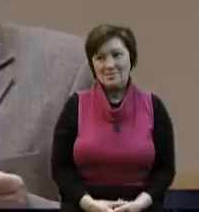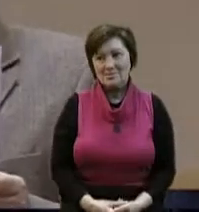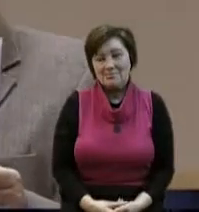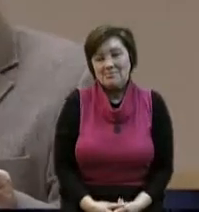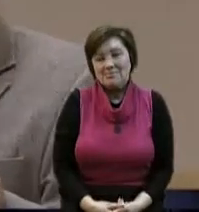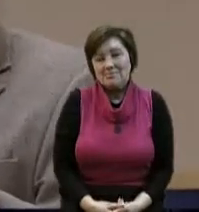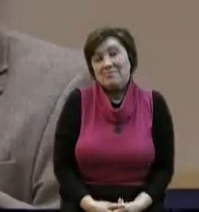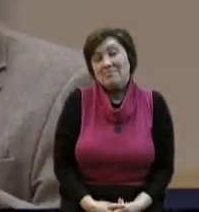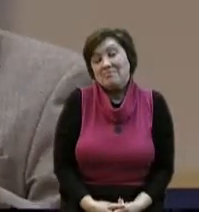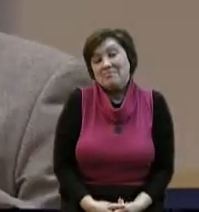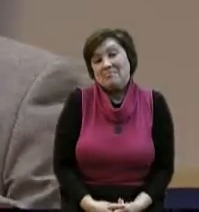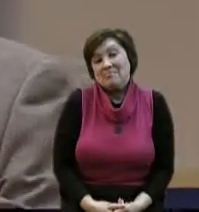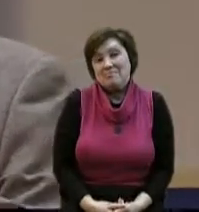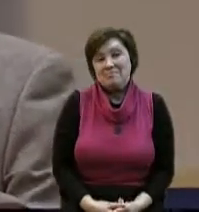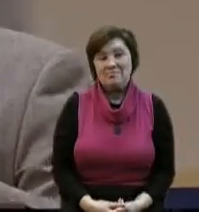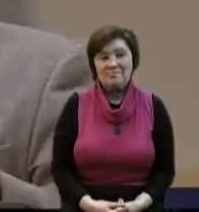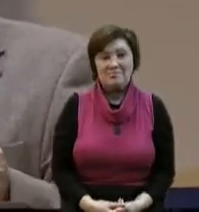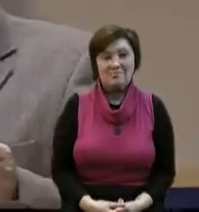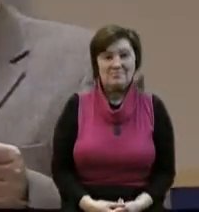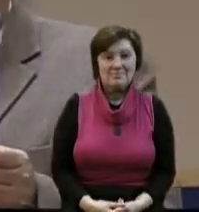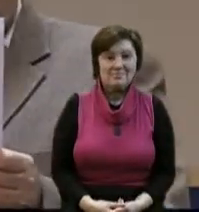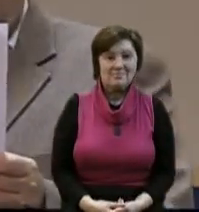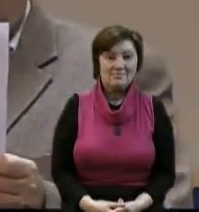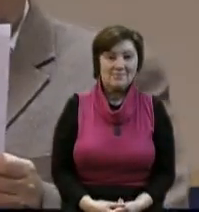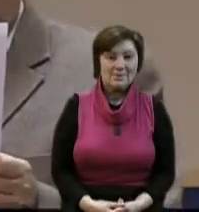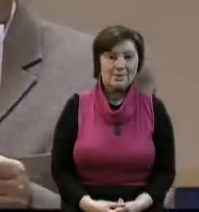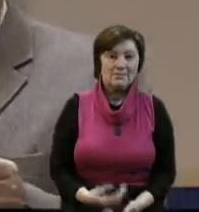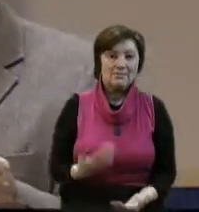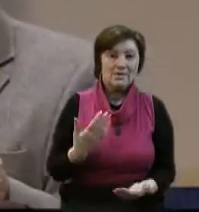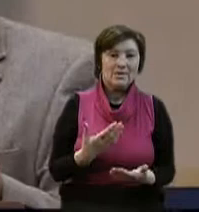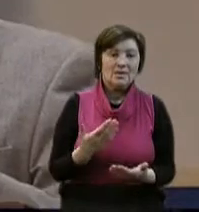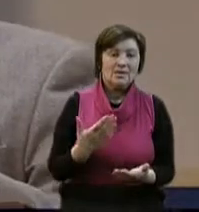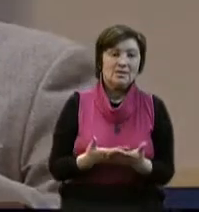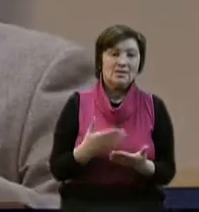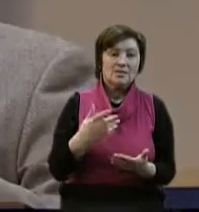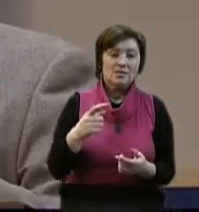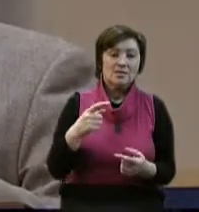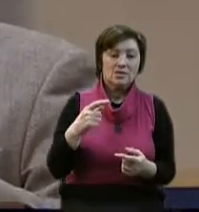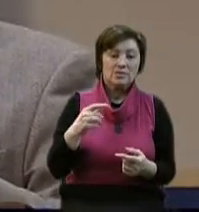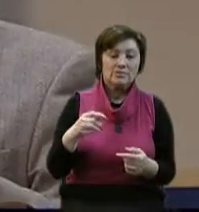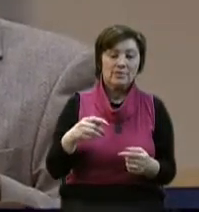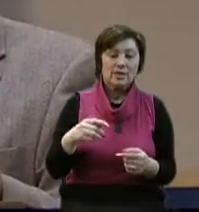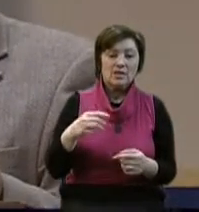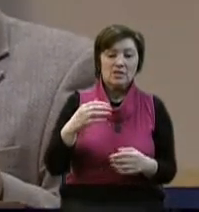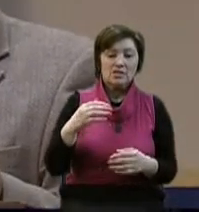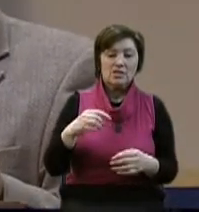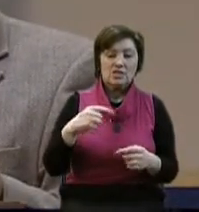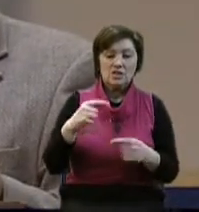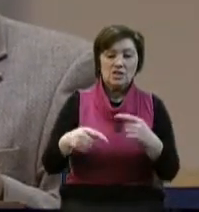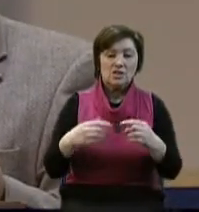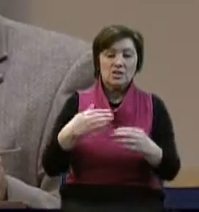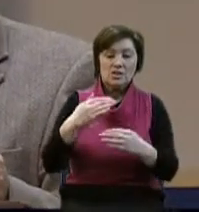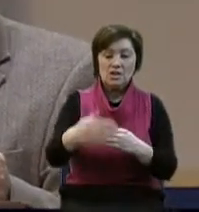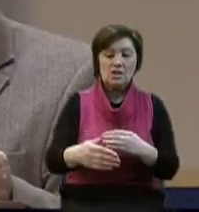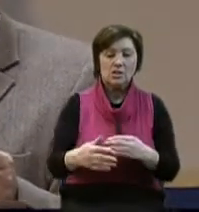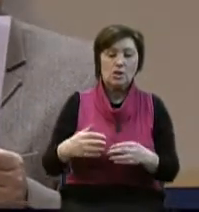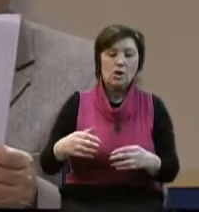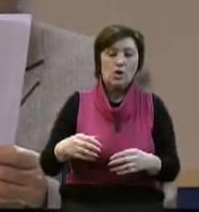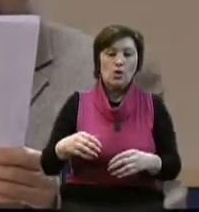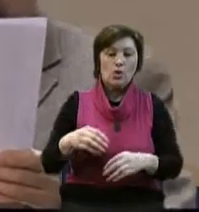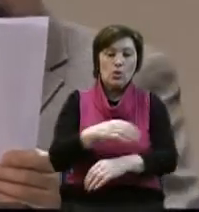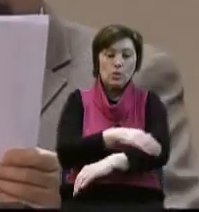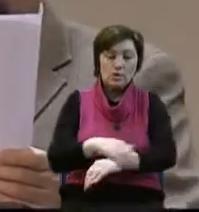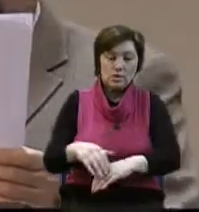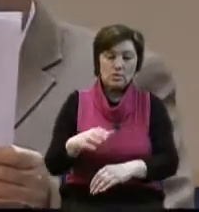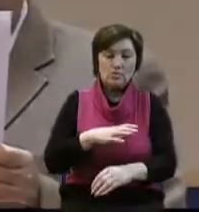очень странные законы, правда? Если через прилегающую улицу или переулок была переброшена веревка,